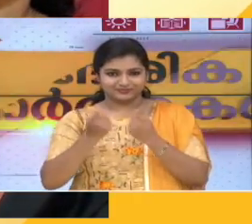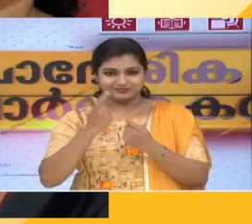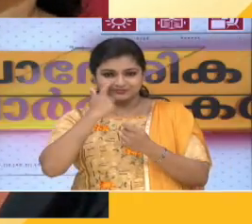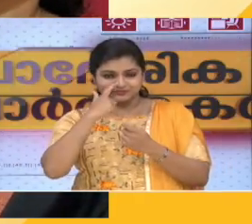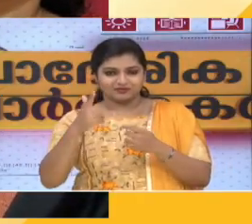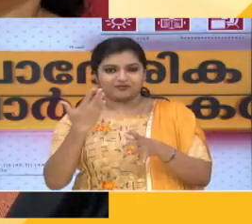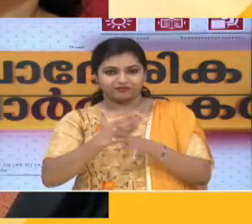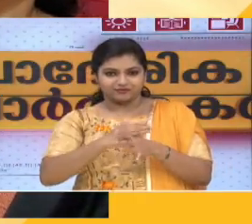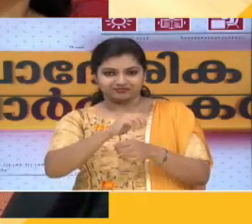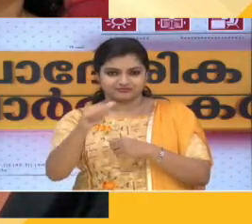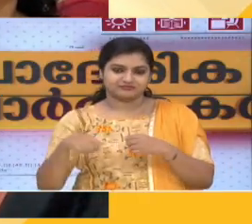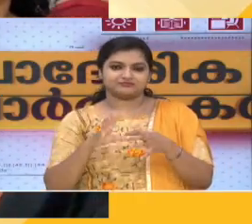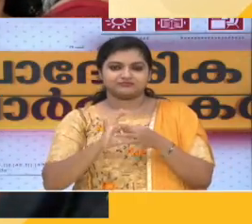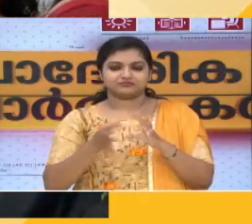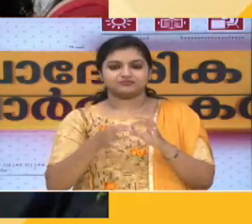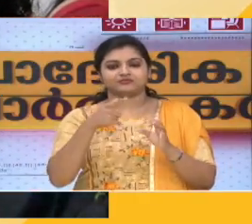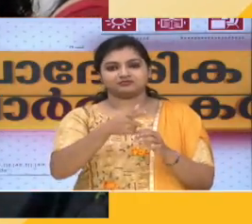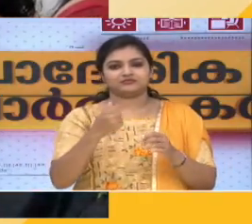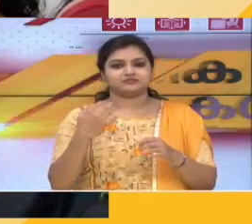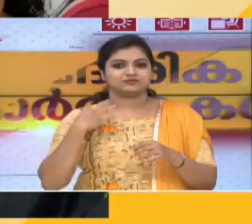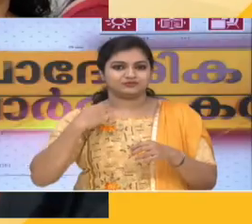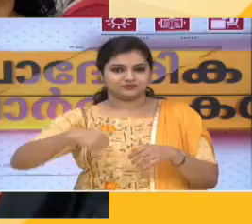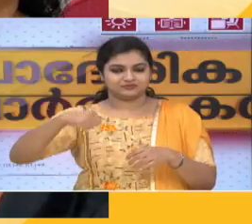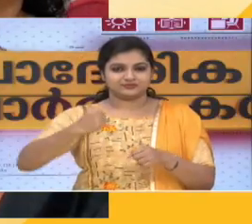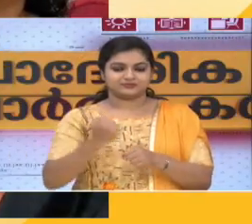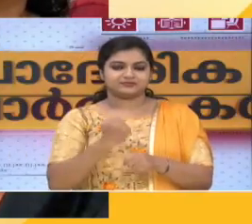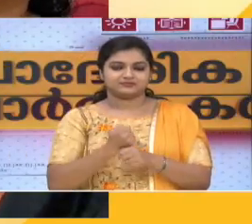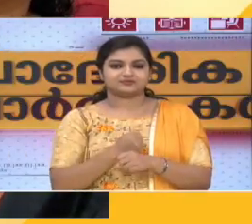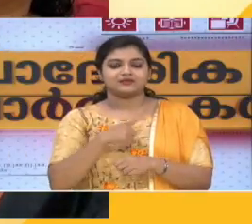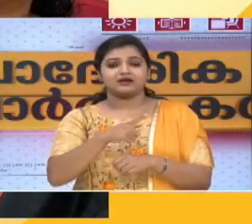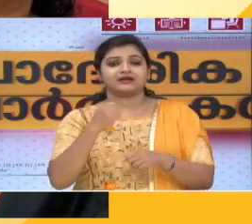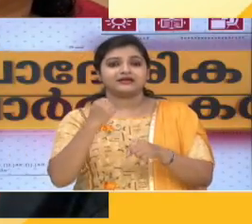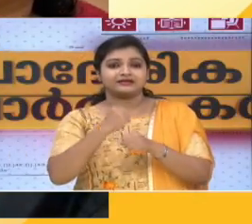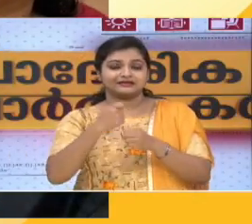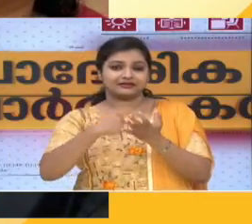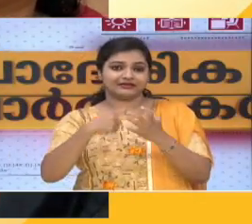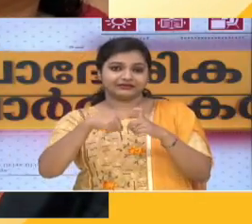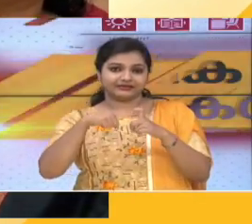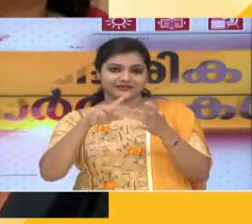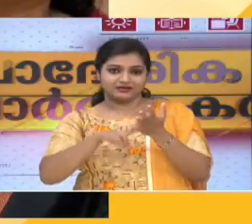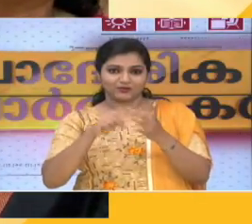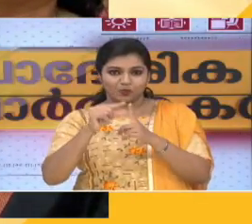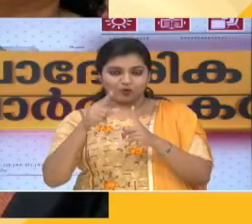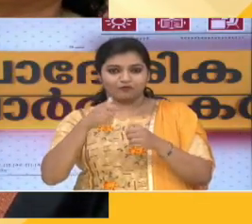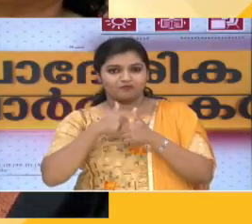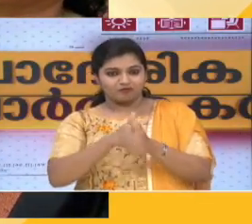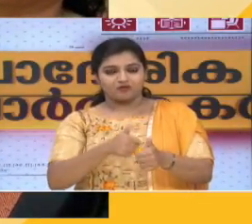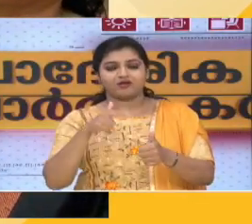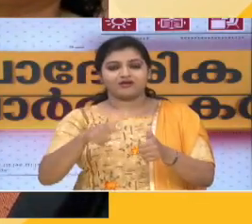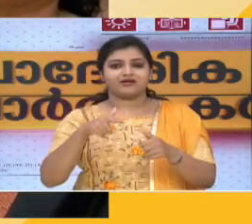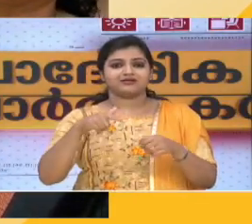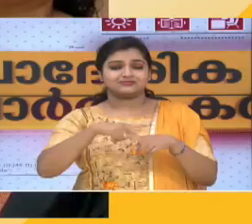നടക്കുമ്പോൾ സംസ്ഥാനത്തിൻ്റെ പല ഭാഗത്തു നിന്നും ആളുകൾ വരുന്നതാണ്. അപ്പോൾ ഗ്രീൻ പ്രോട്ടോകോൾ പാലിച്ചുകൊണ്ട് നമ്മൾ ഈ പരിസര